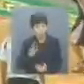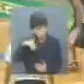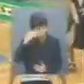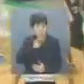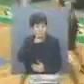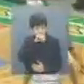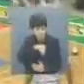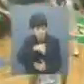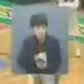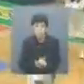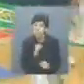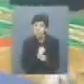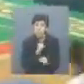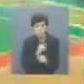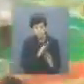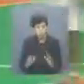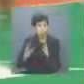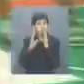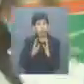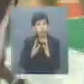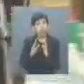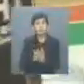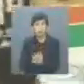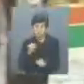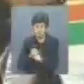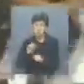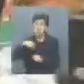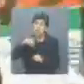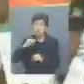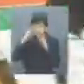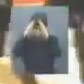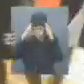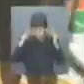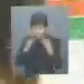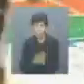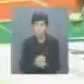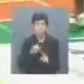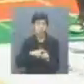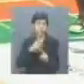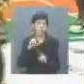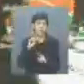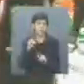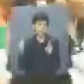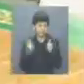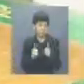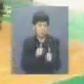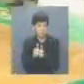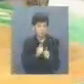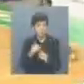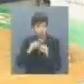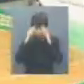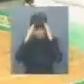ทยแลนด์แซมเมอร์คือการออกไปเจอกับทีมด้วยของตารางอย่างไส้งอนฮีจากเวียดนามในวันที่26กุมภาพันธ์ค่ะซึ่งทีมไส้งอนฮีจะลง